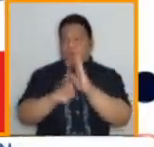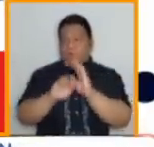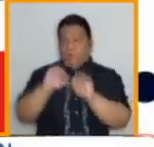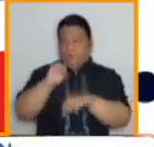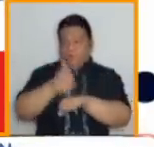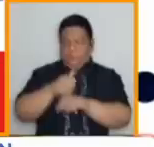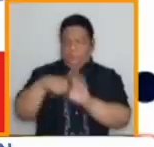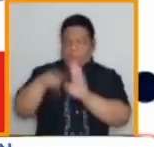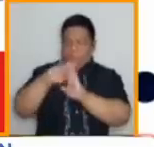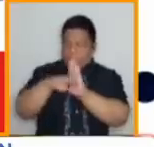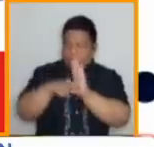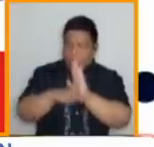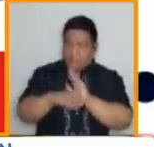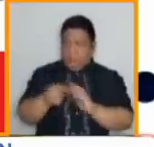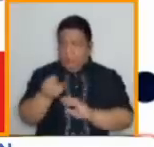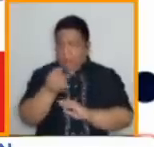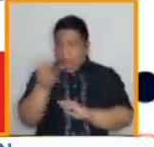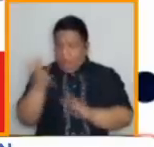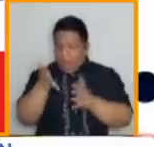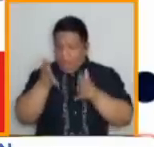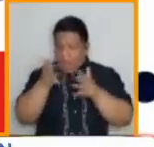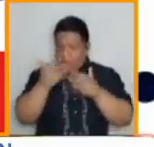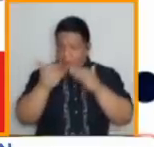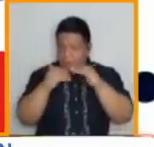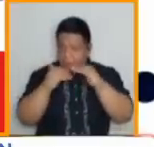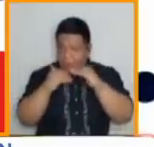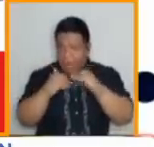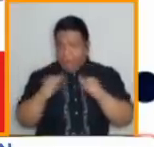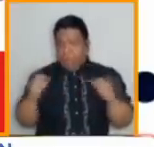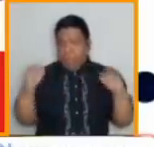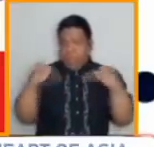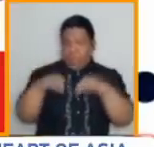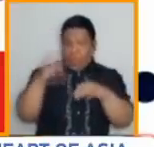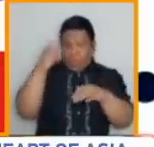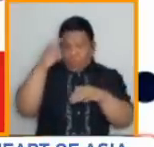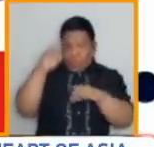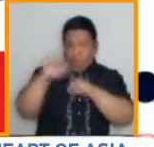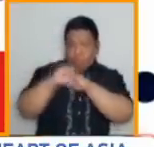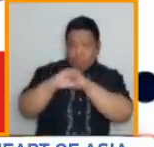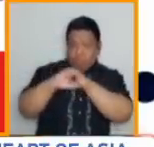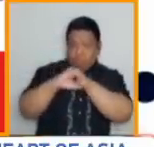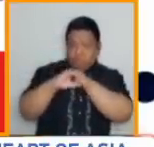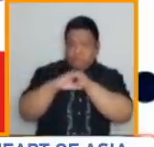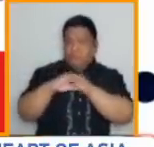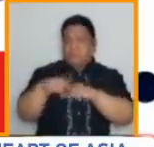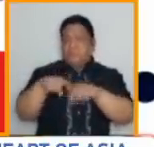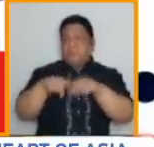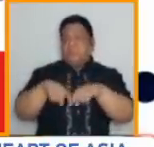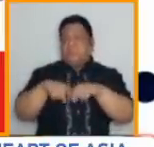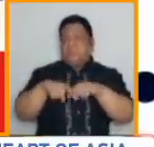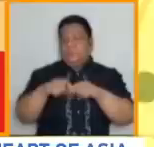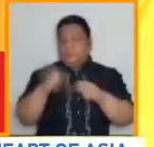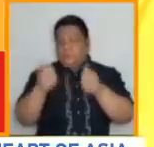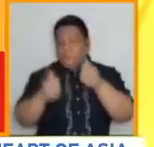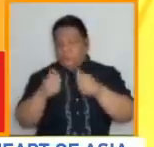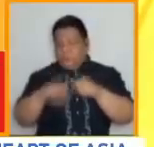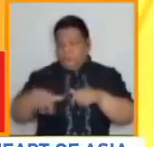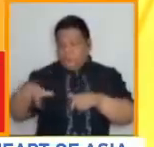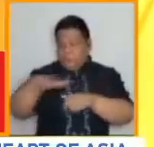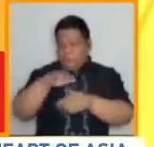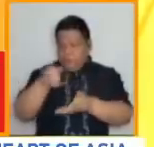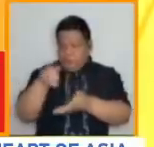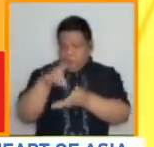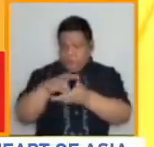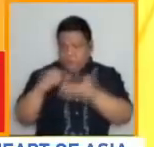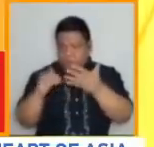ang pwedeng lumahok sa mga campaign rally depending on the alert level in a particular place, no? So kunyari, kung